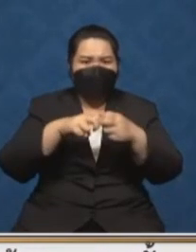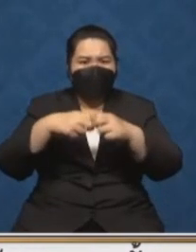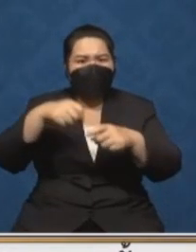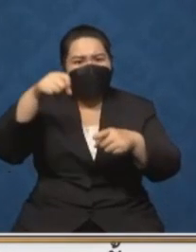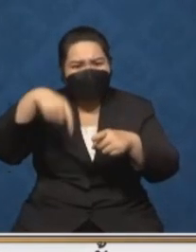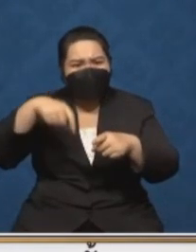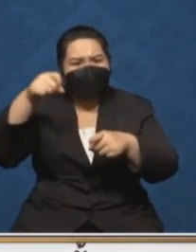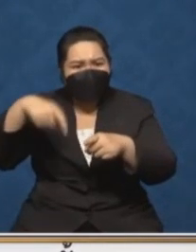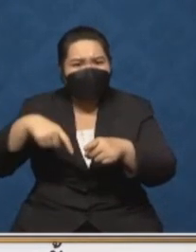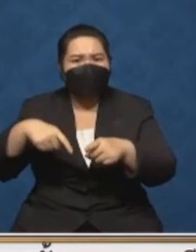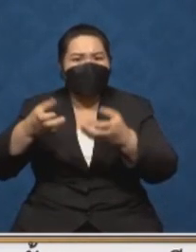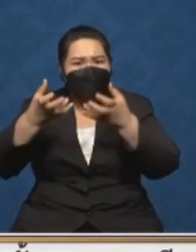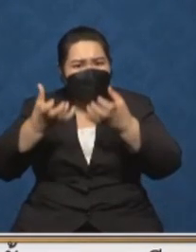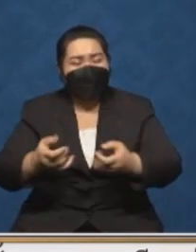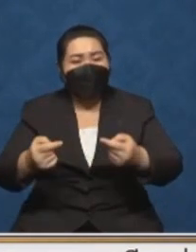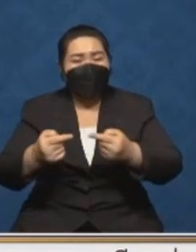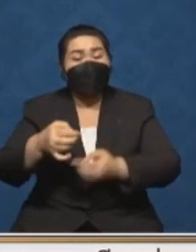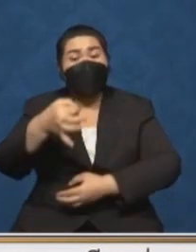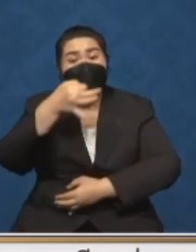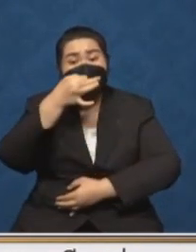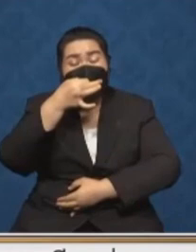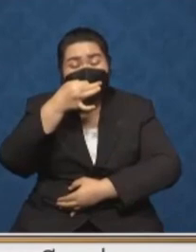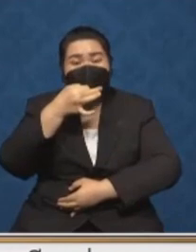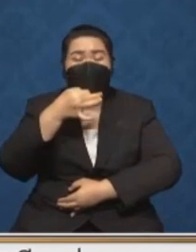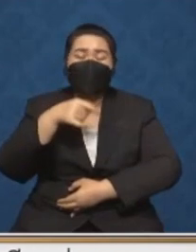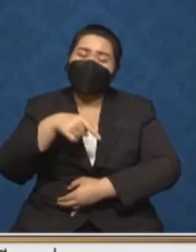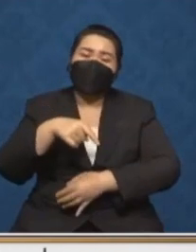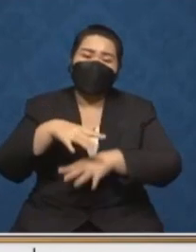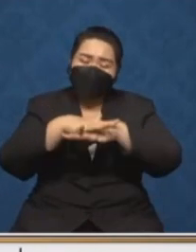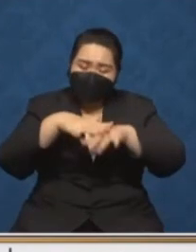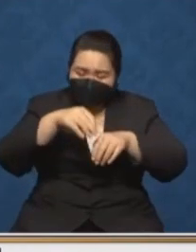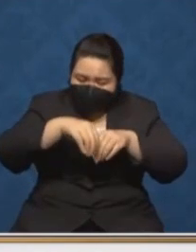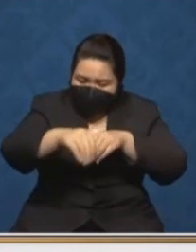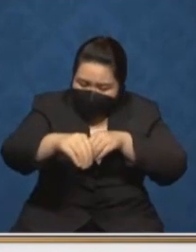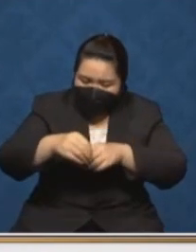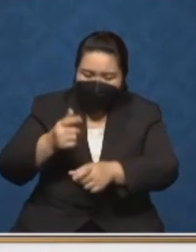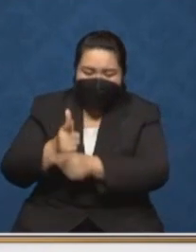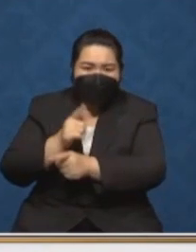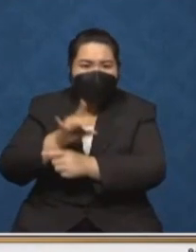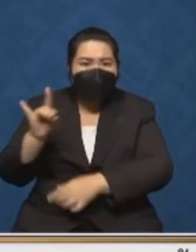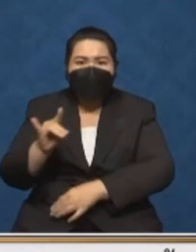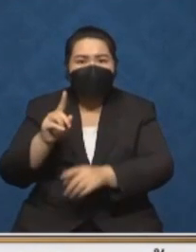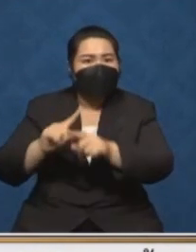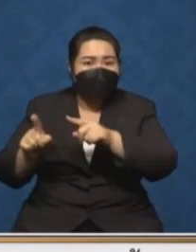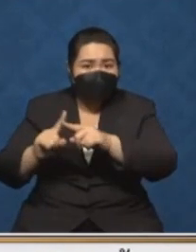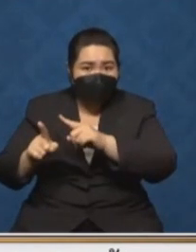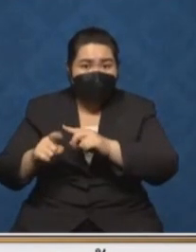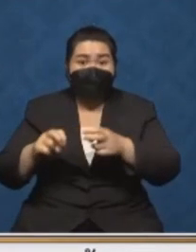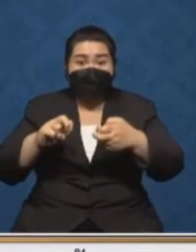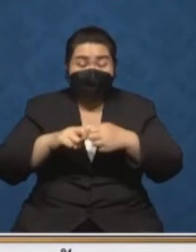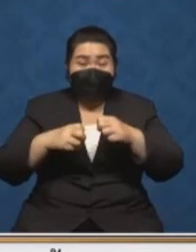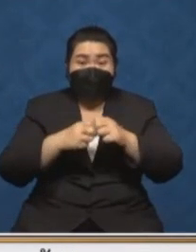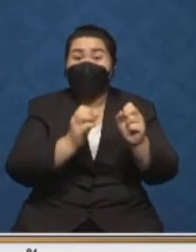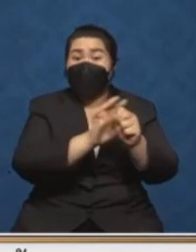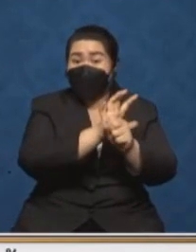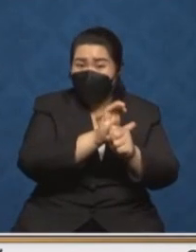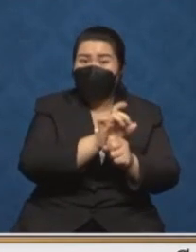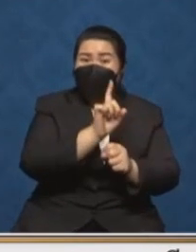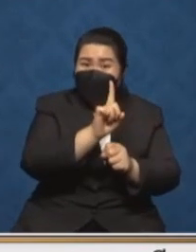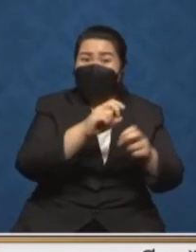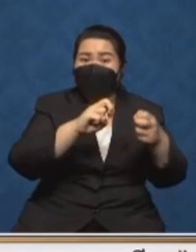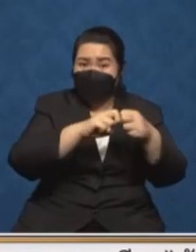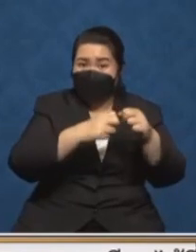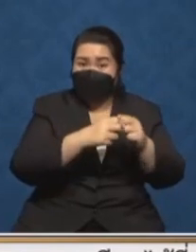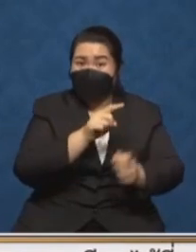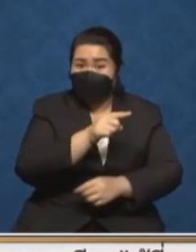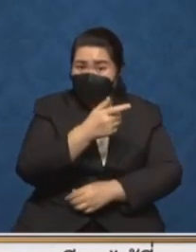ซึ่งเกิดขึ้นในเกศตกรพี่น้องประชาชนบ้านผมในวันนี้นอกจากโควิด-19 พี่น้